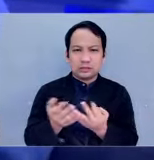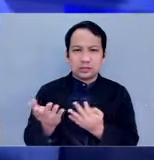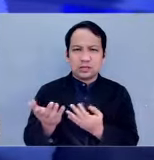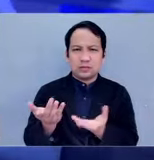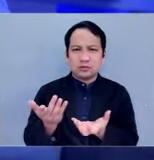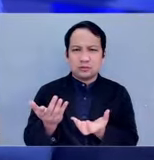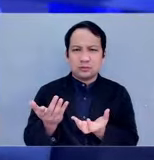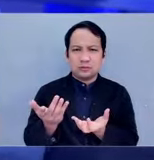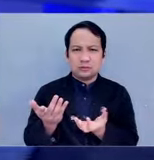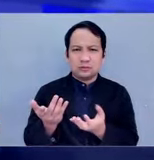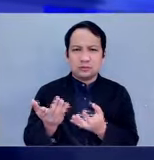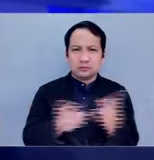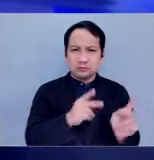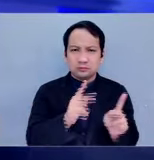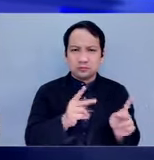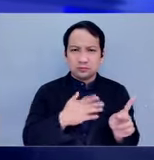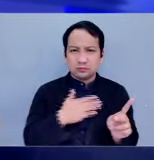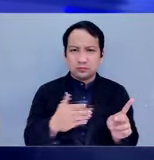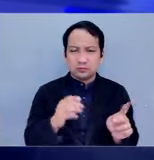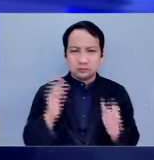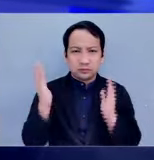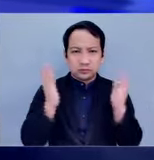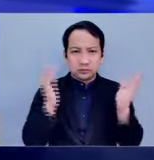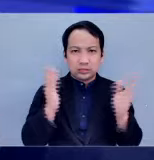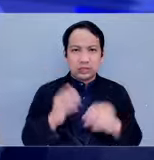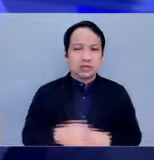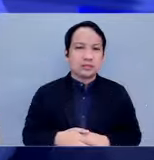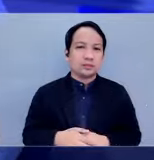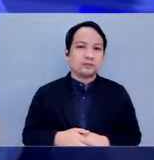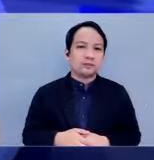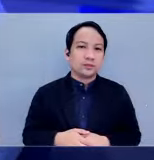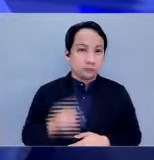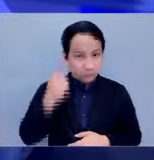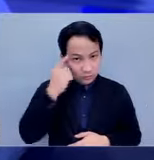ng people-pleasing at service? Mm-hmm. Para sa akin,